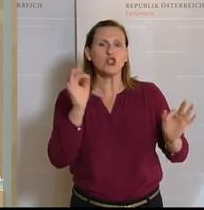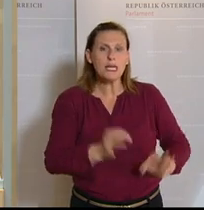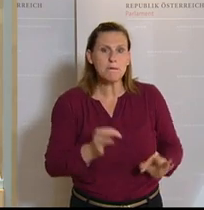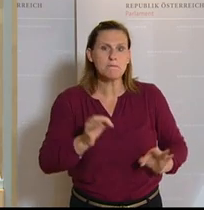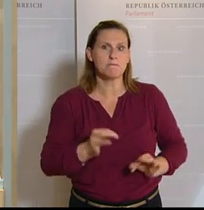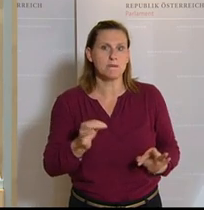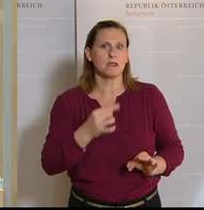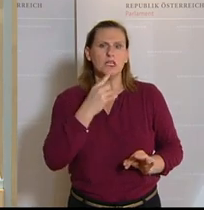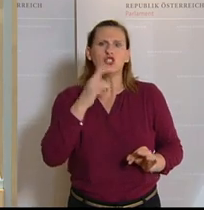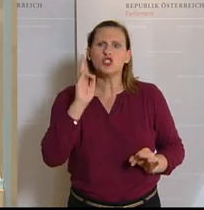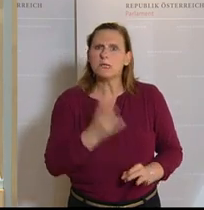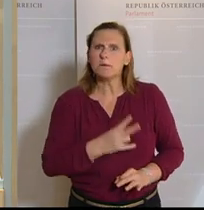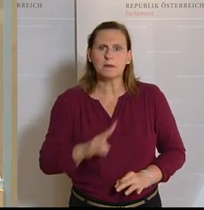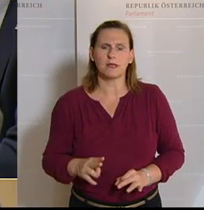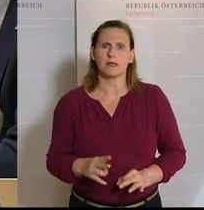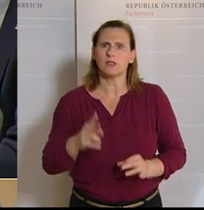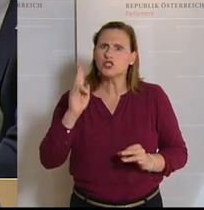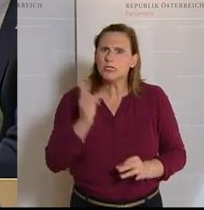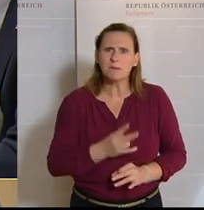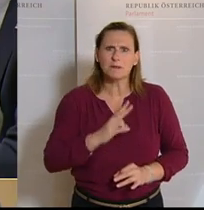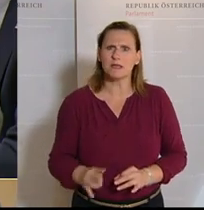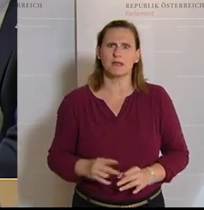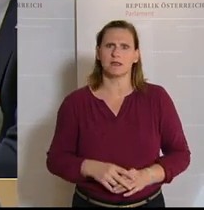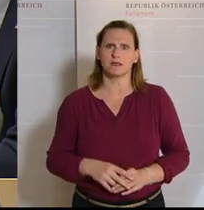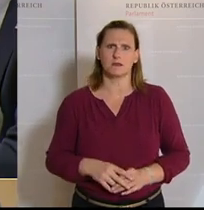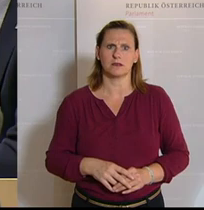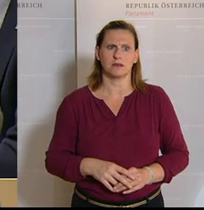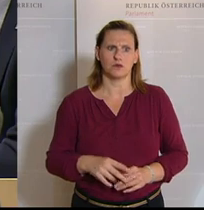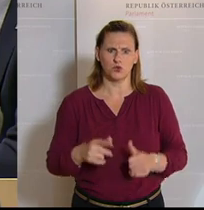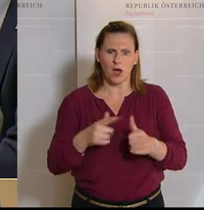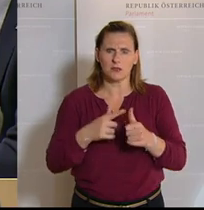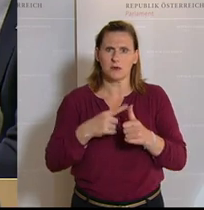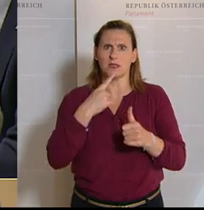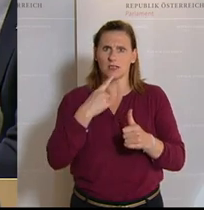was einfach nicht stimmt, das stimmt ja nicht,